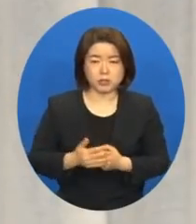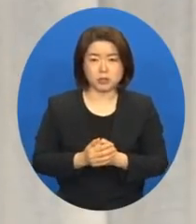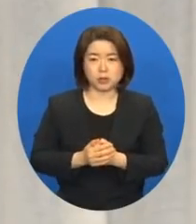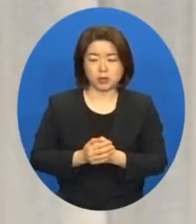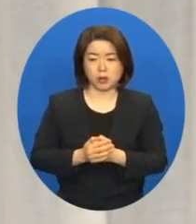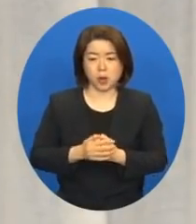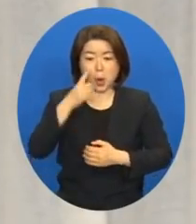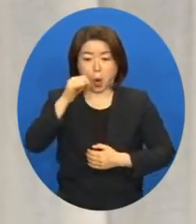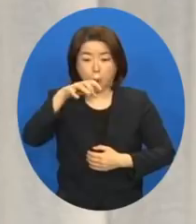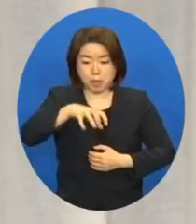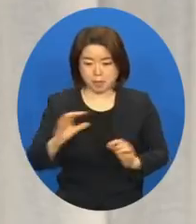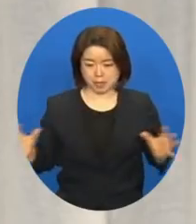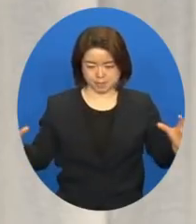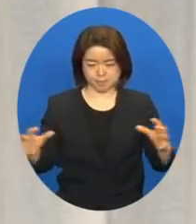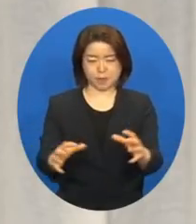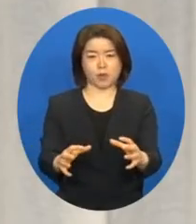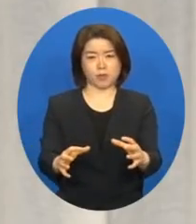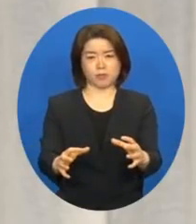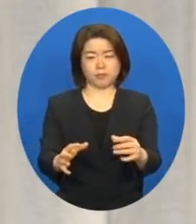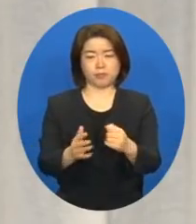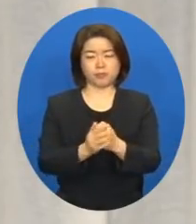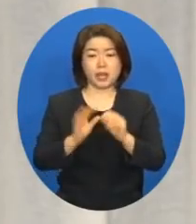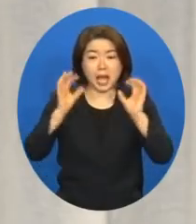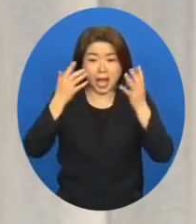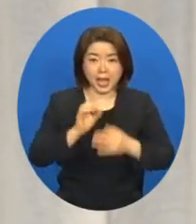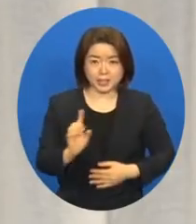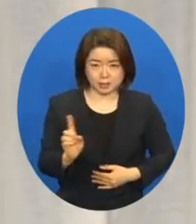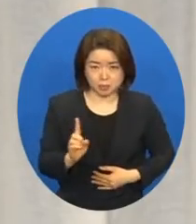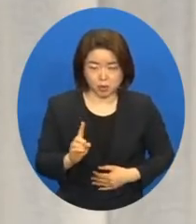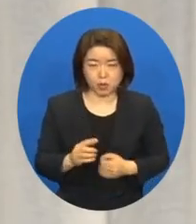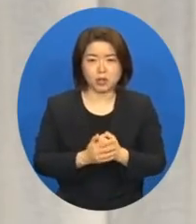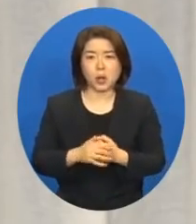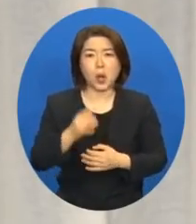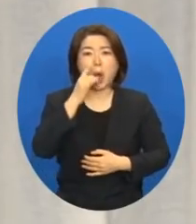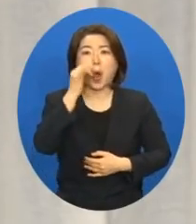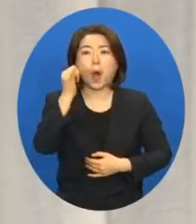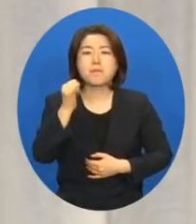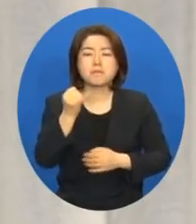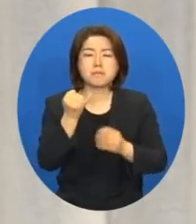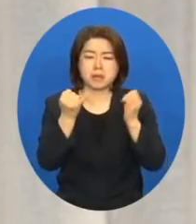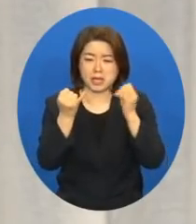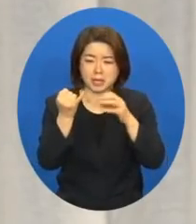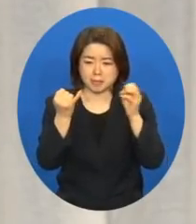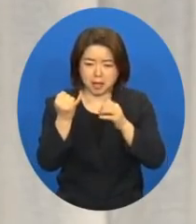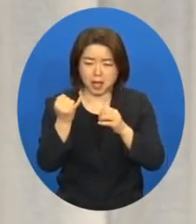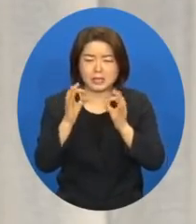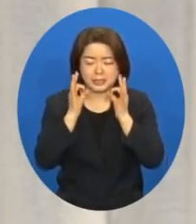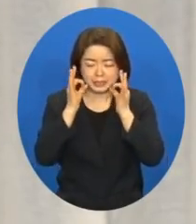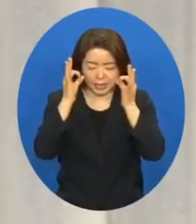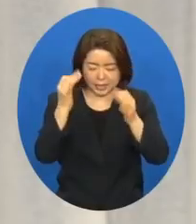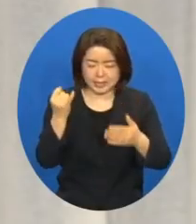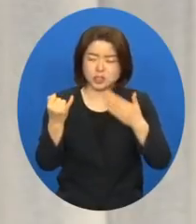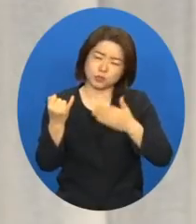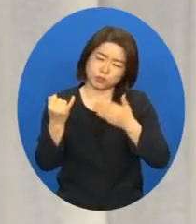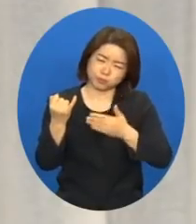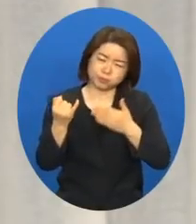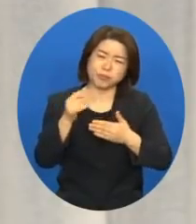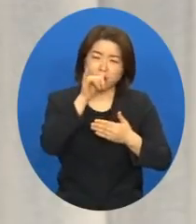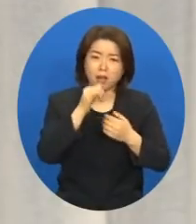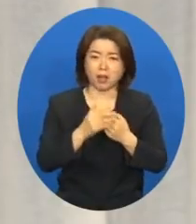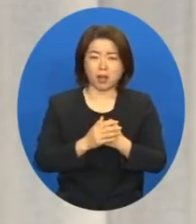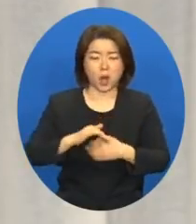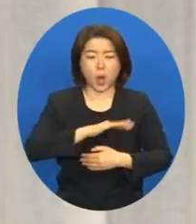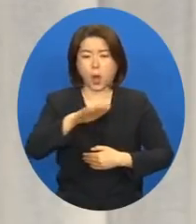엄마에게 모였어요. 그리고 그 아이들이 엄마 베시 여사에게 간절히 부탁했어요.